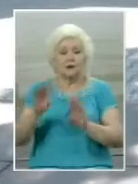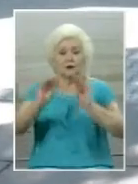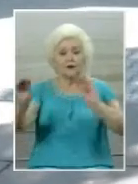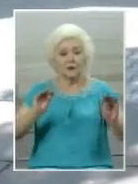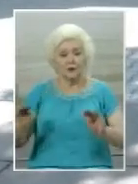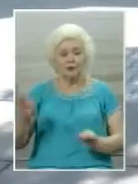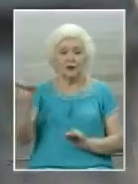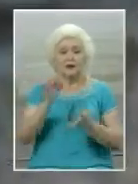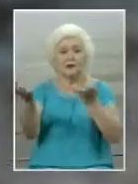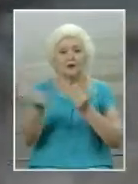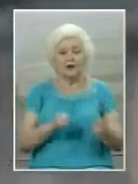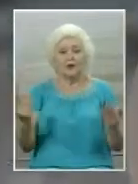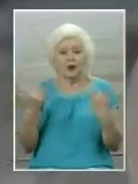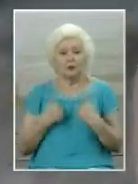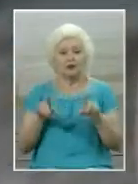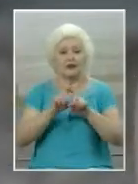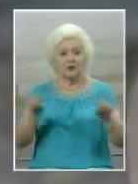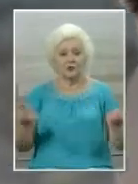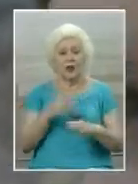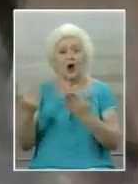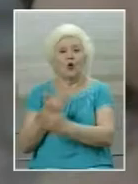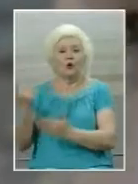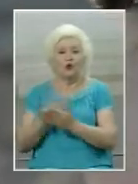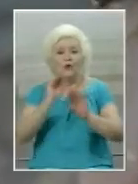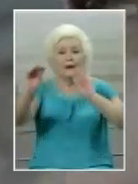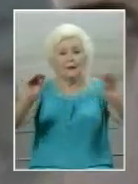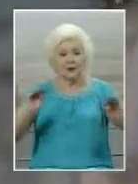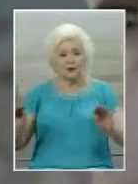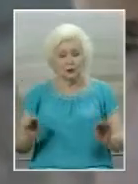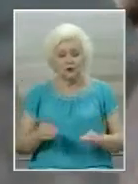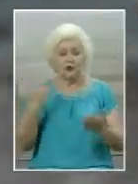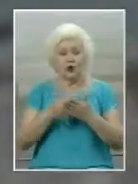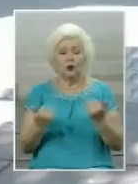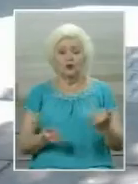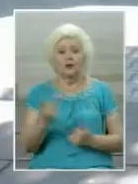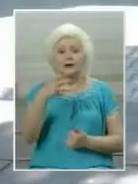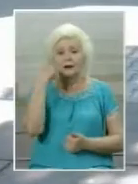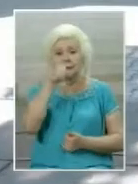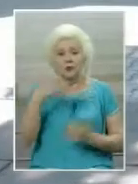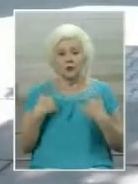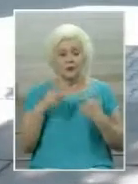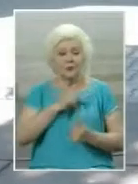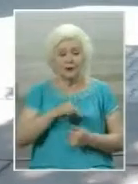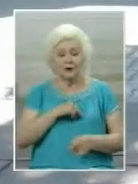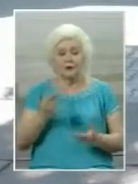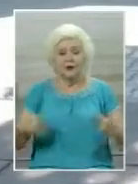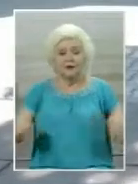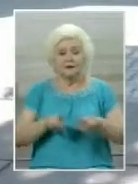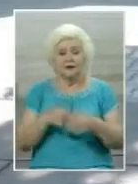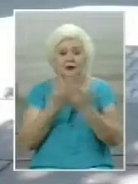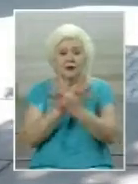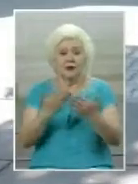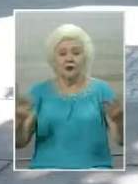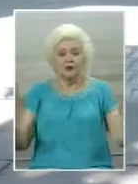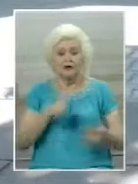виставками, і приймаємо у себе в музеї, оновлюємо експозицію. І ось вже кілька кілька років ми працюємо з такими